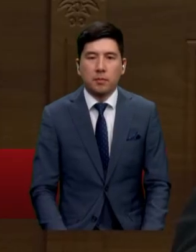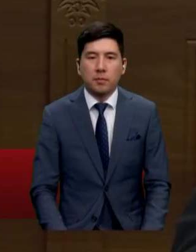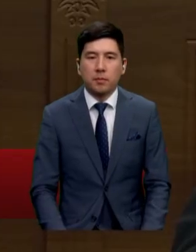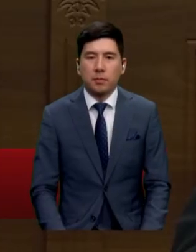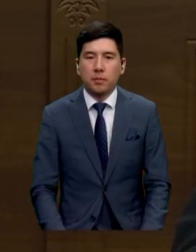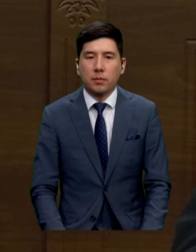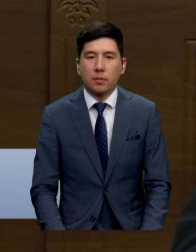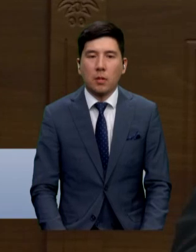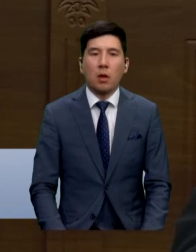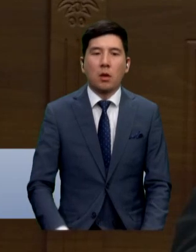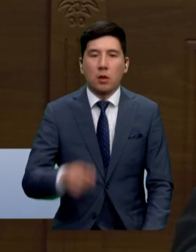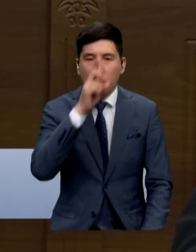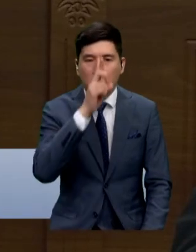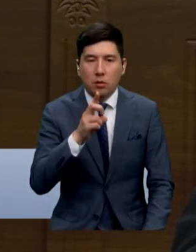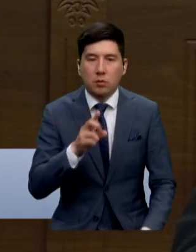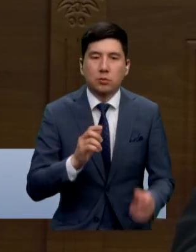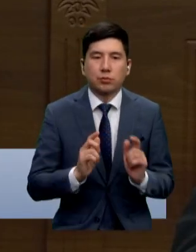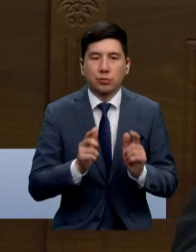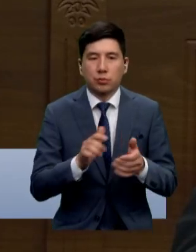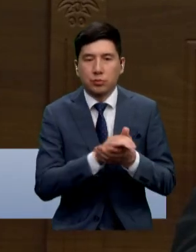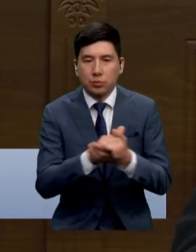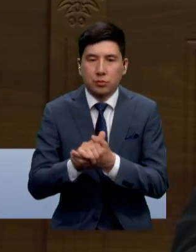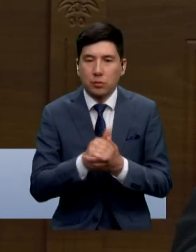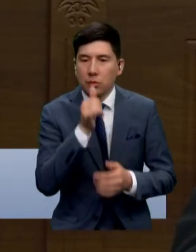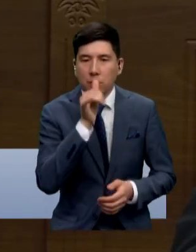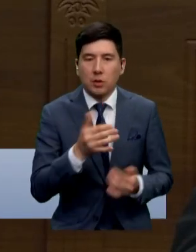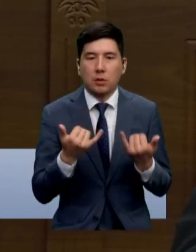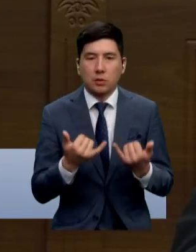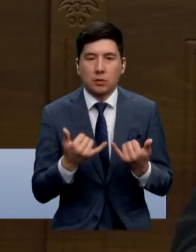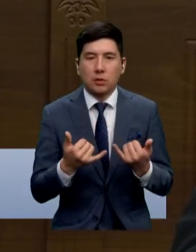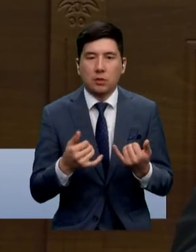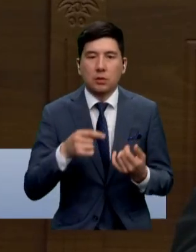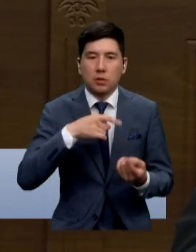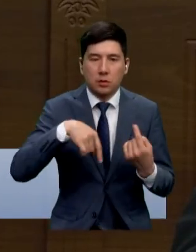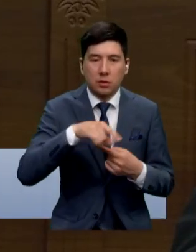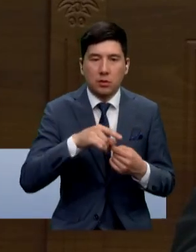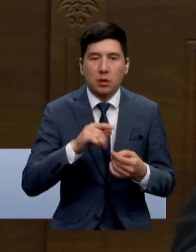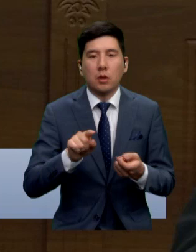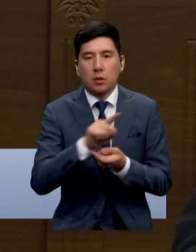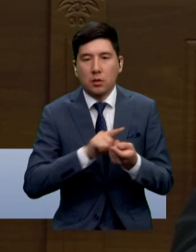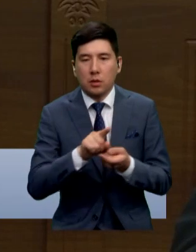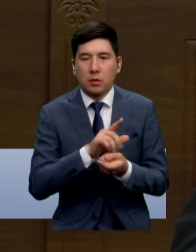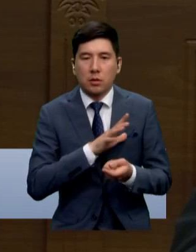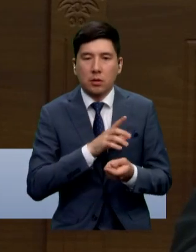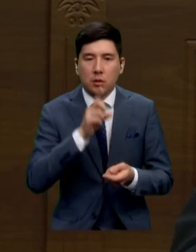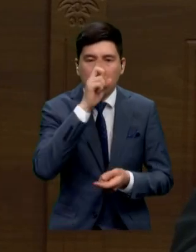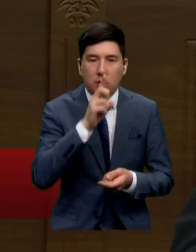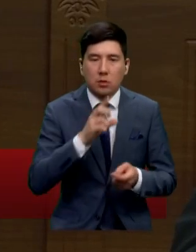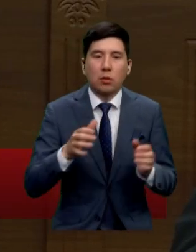Что с государственными органами примириться ранее невозможно было. Сейчас эта ситуация также изменилась. Государственные